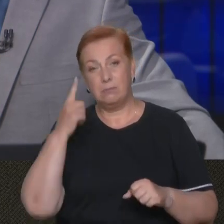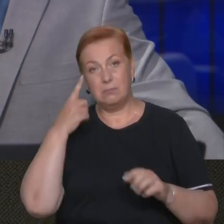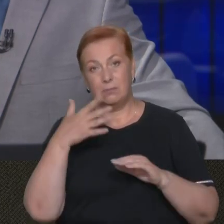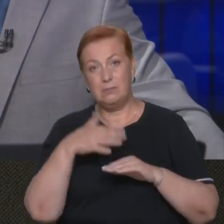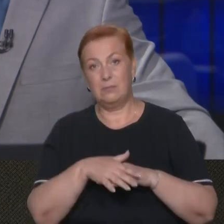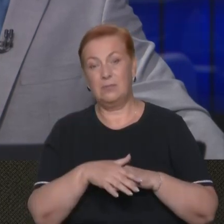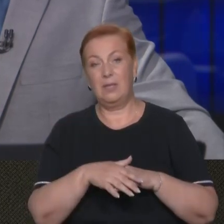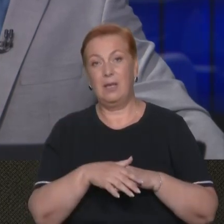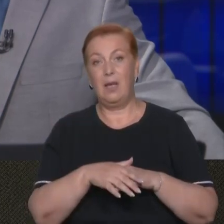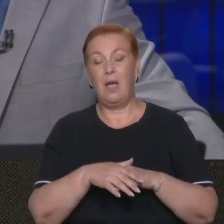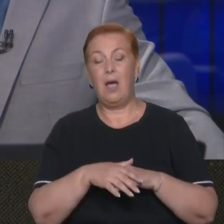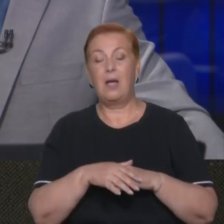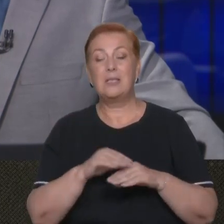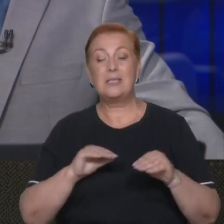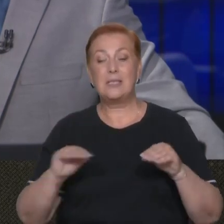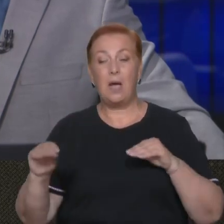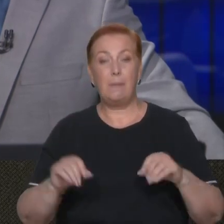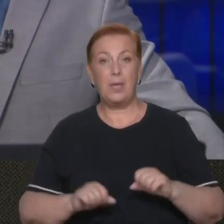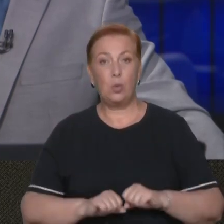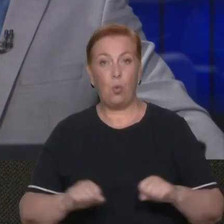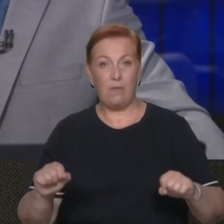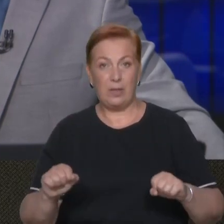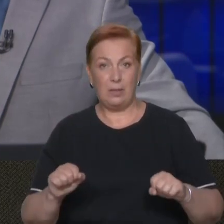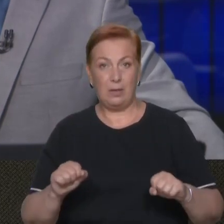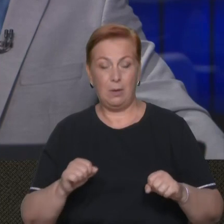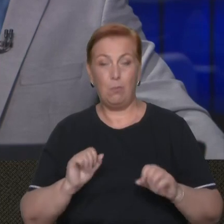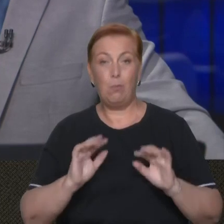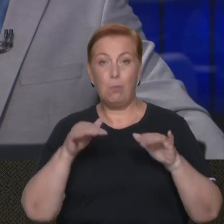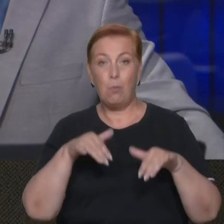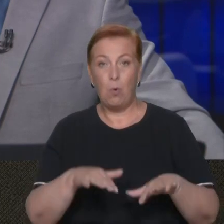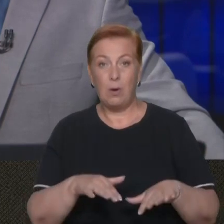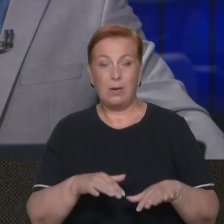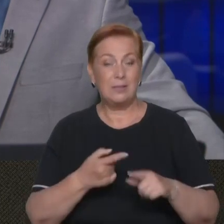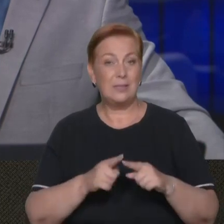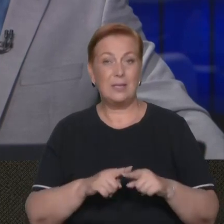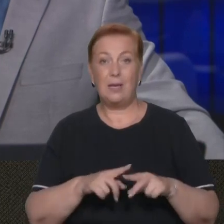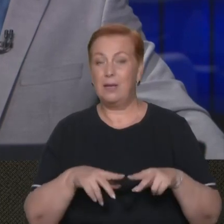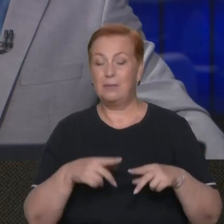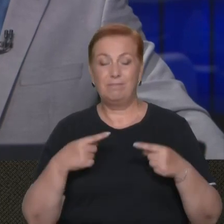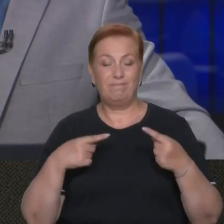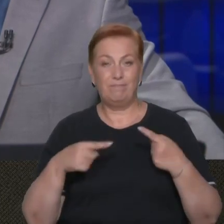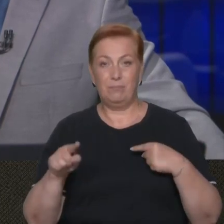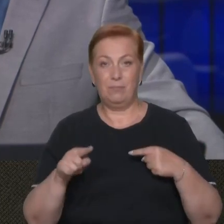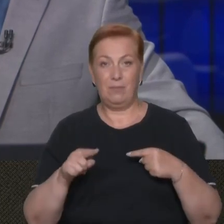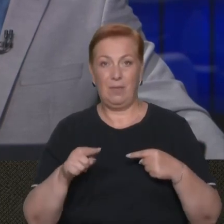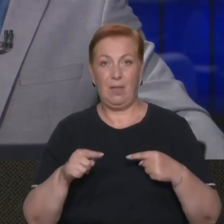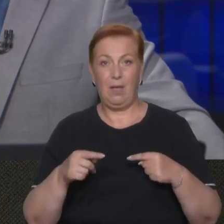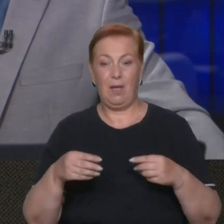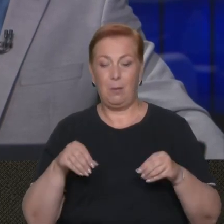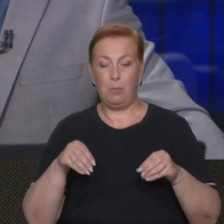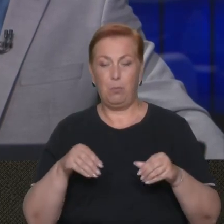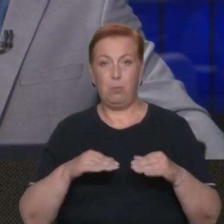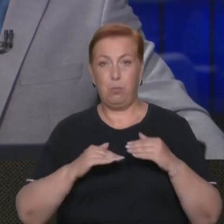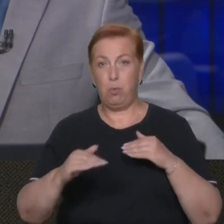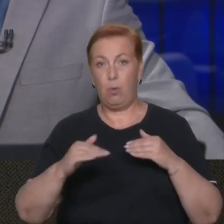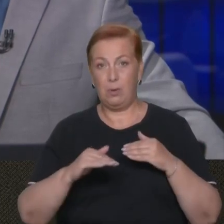навіть не заміноване поле, тому що міни може зривати, вони можуть дрейфувати і нести